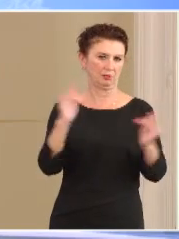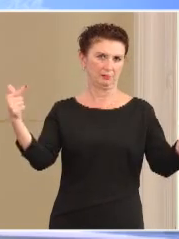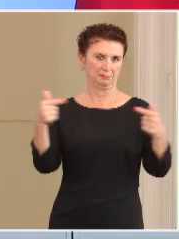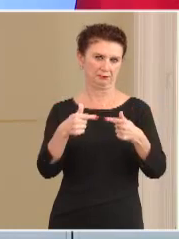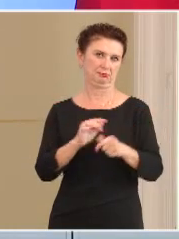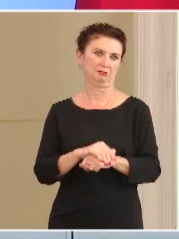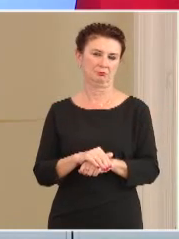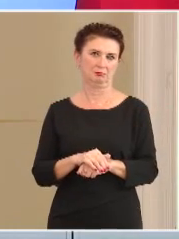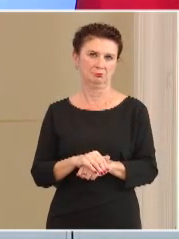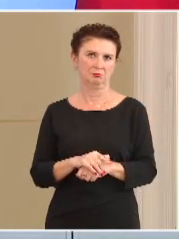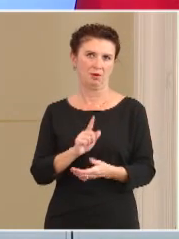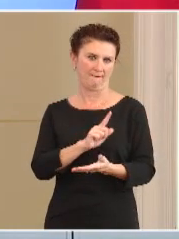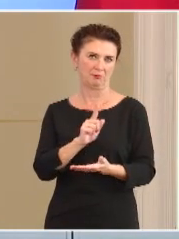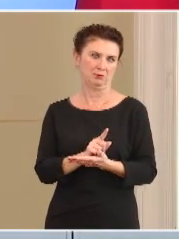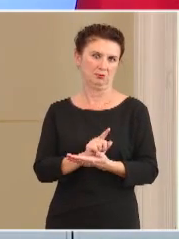RMF jeszcze raz, proszę bardzo.